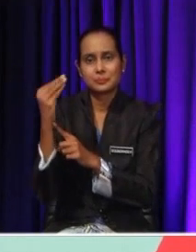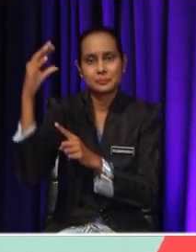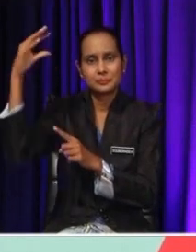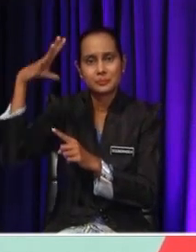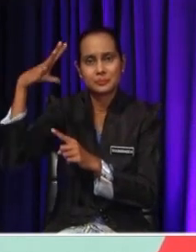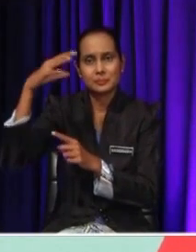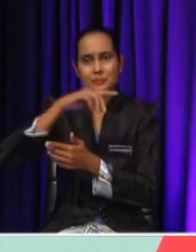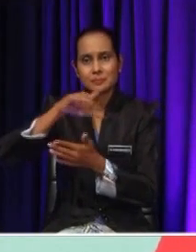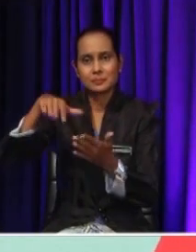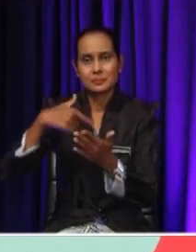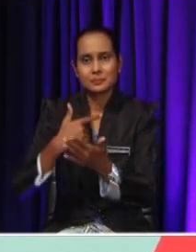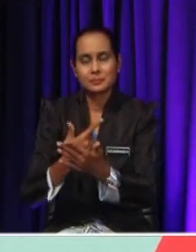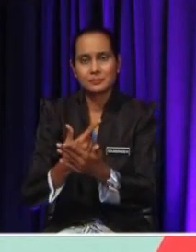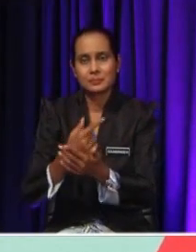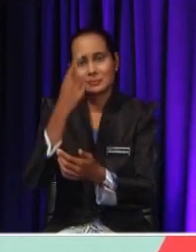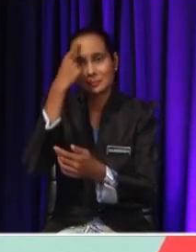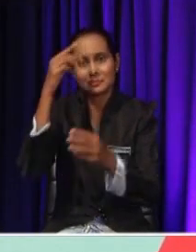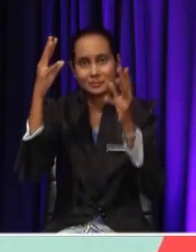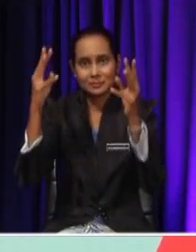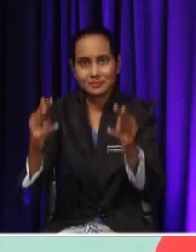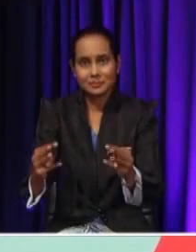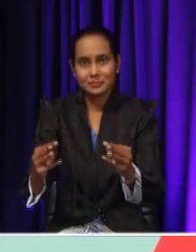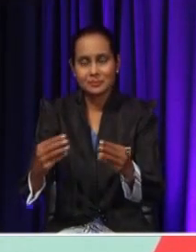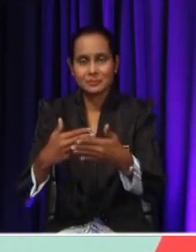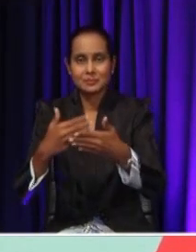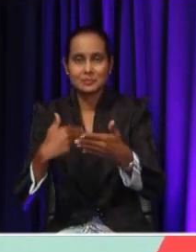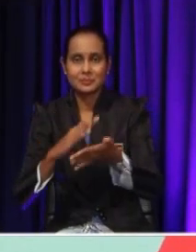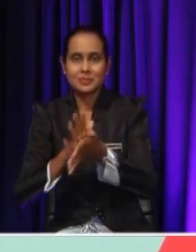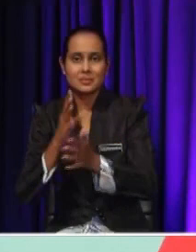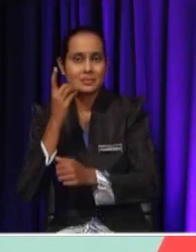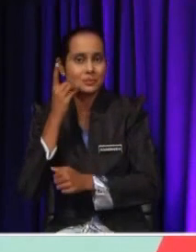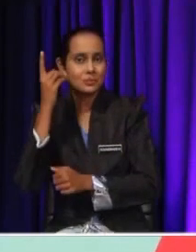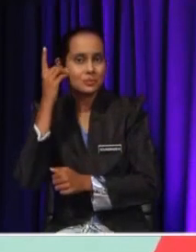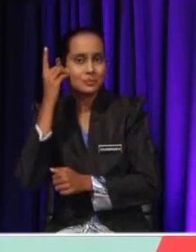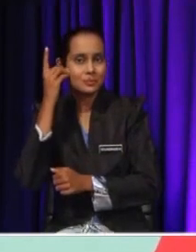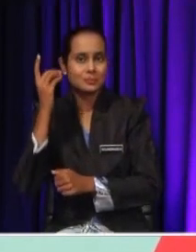segala untuk manusia sebelum jadi dewasa